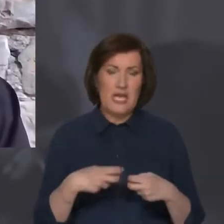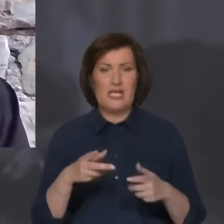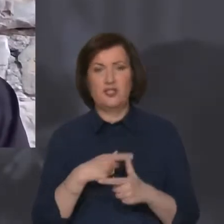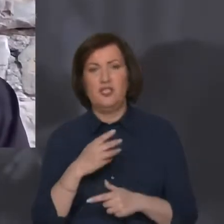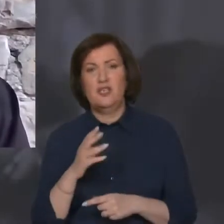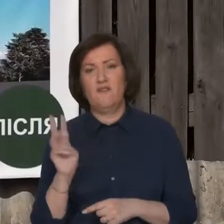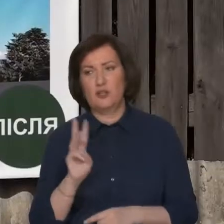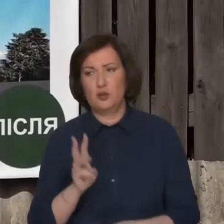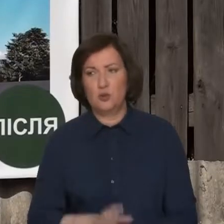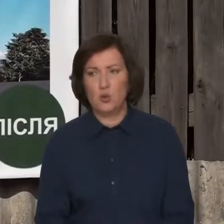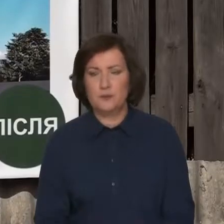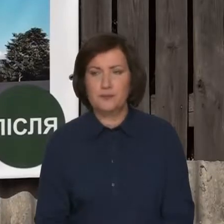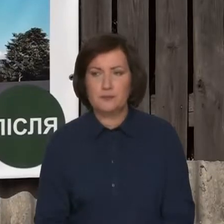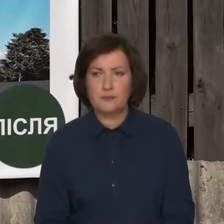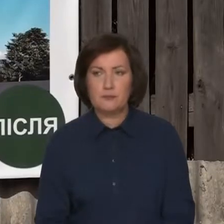Вашингтону.